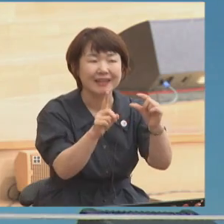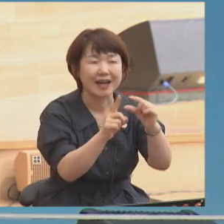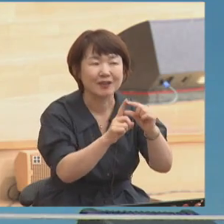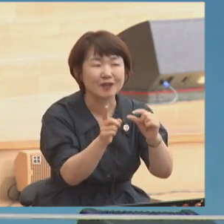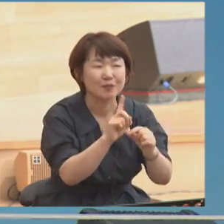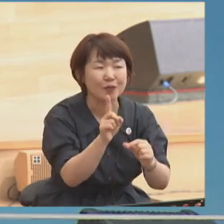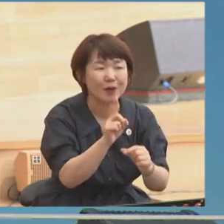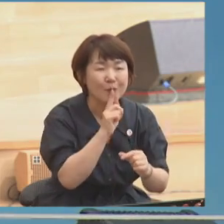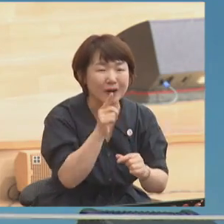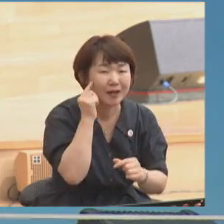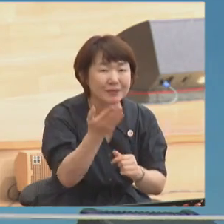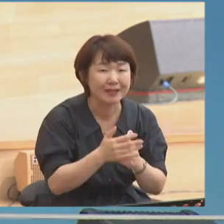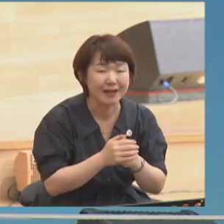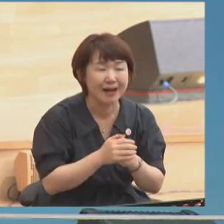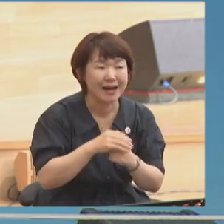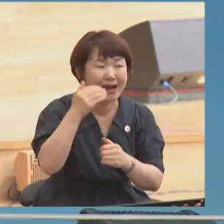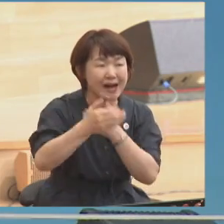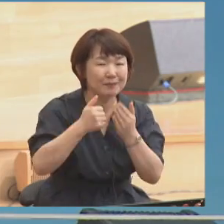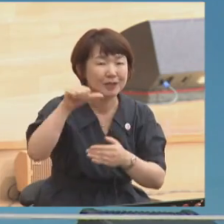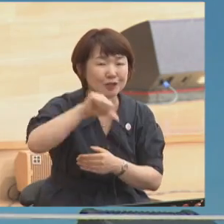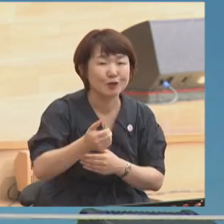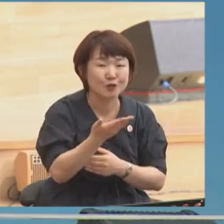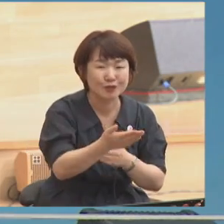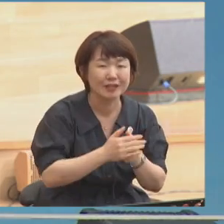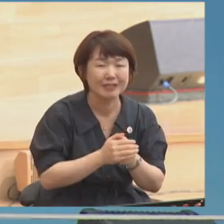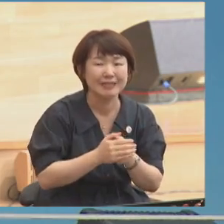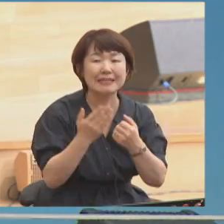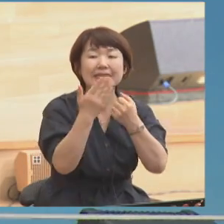하나님이 저주시는 것,